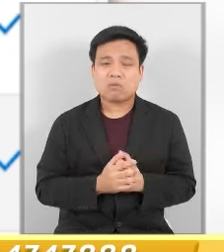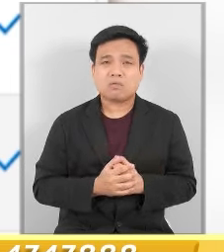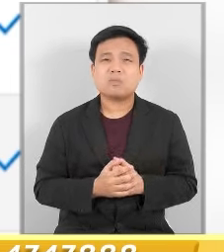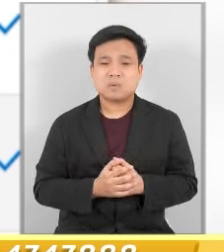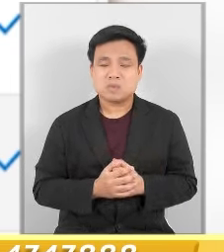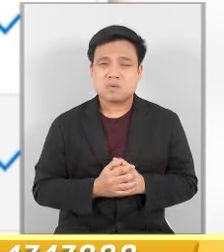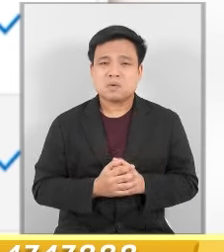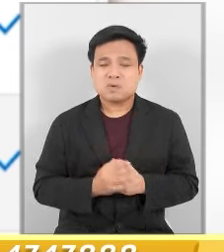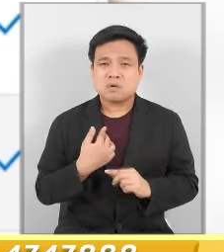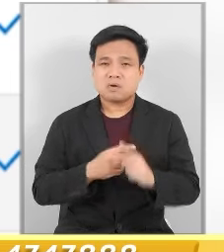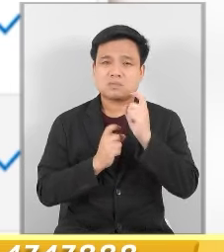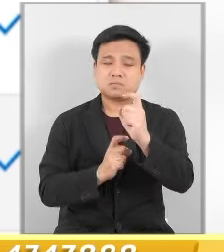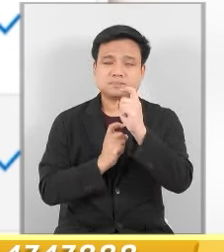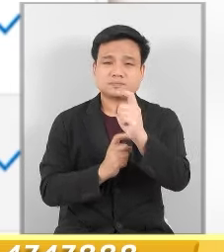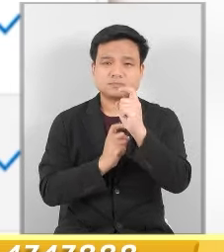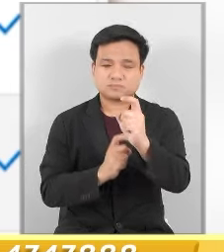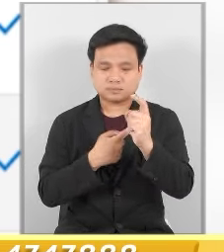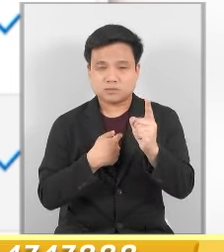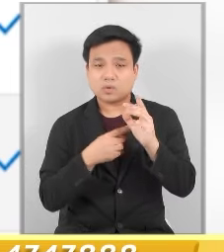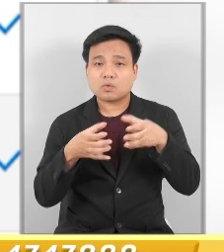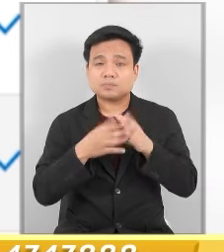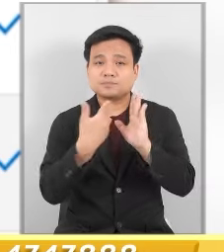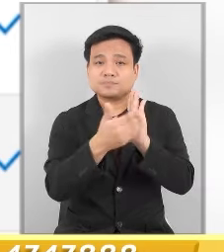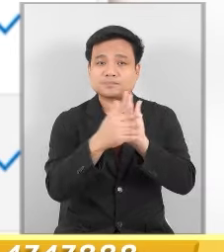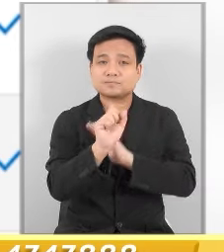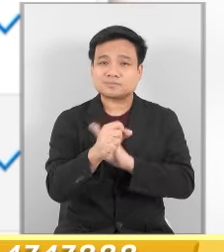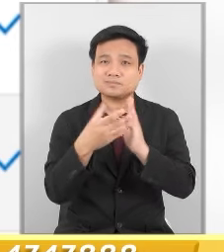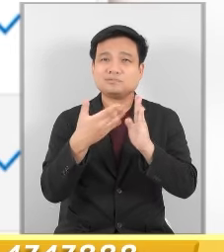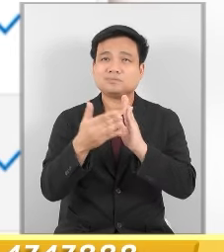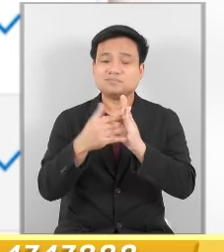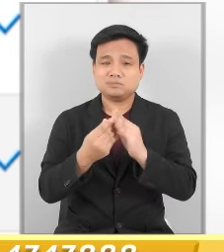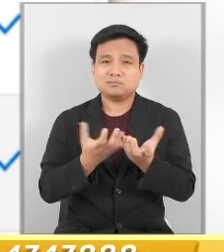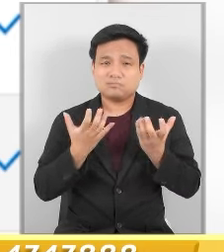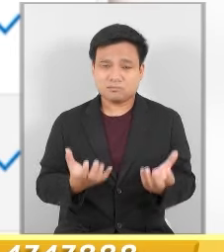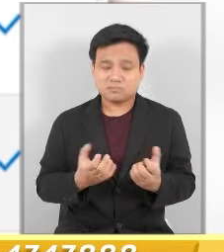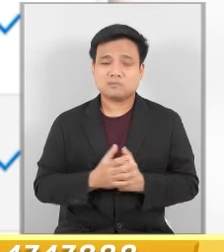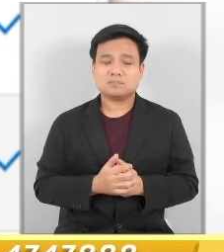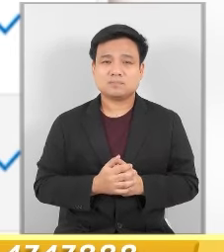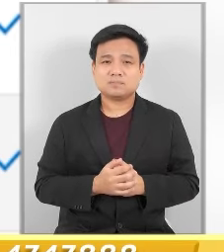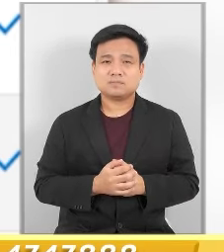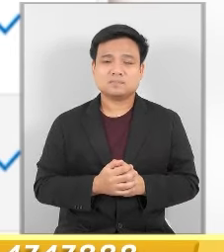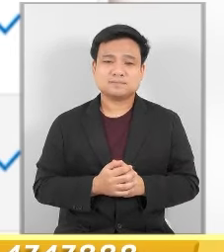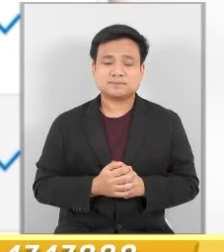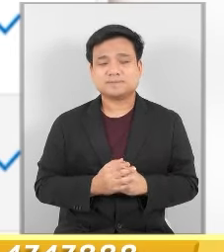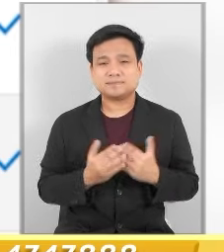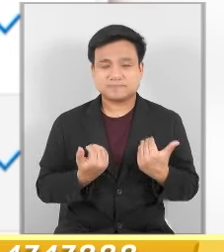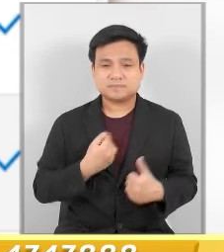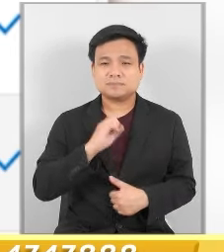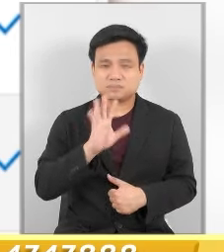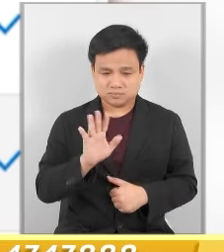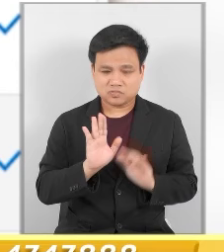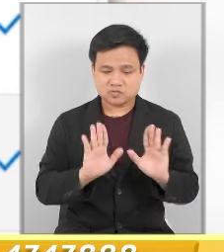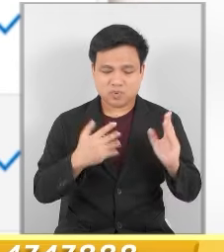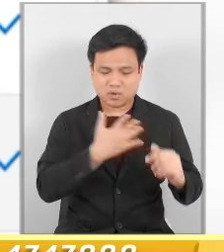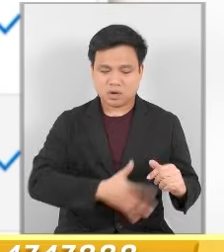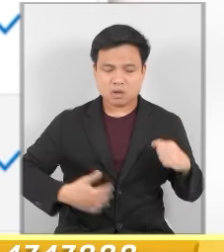เหลือเกินนี่น่าจะเป็นโซนภาคอีสานเนาะอค่ะภาคอีสาเนี่ยหนักนะครับช่วงนี้นะอ่ะก็ต้องบอกว่าดูแลตัวเองเยอะๆ